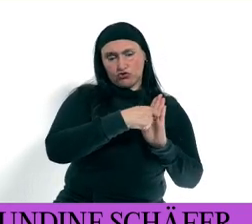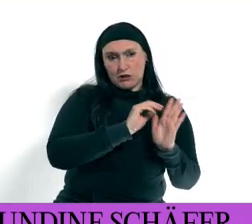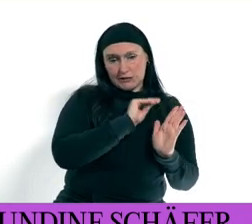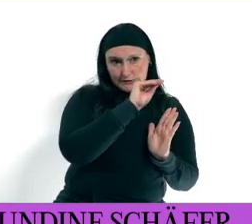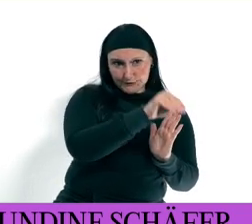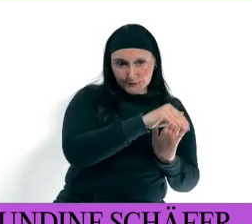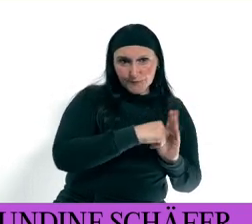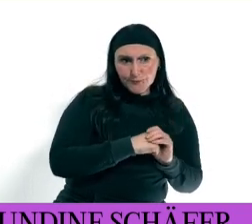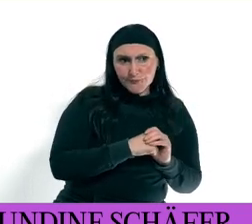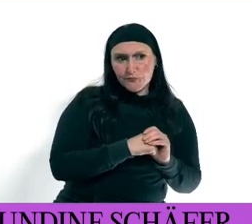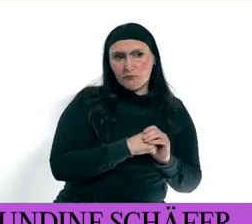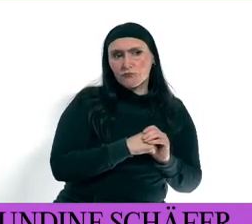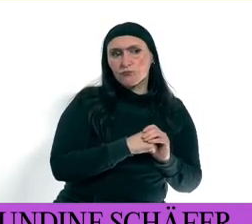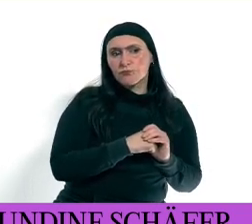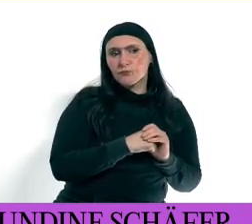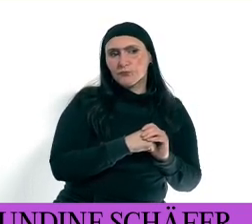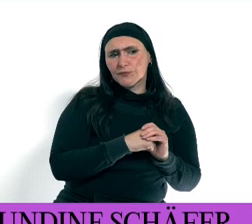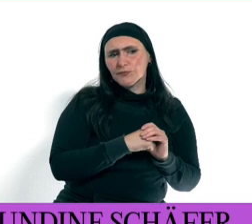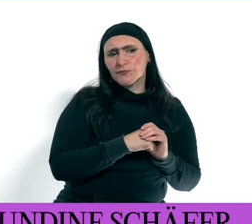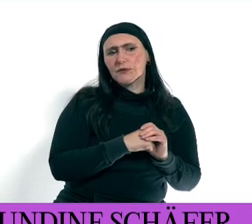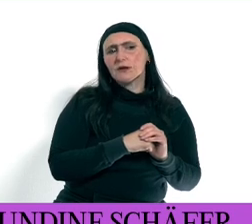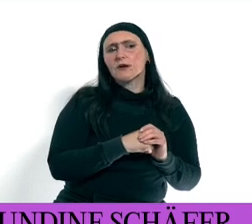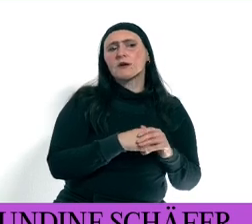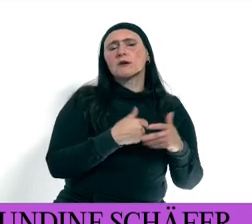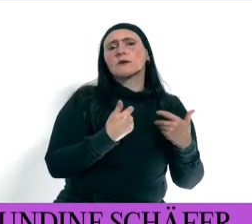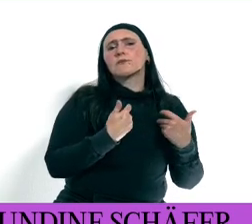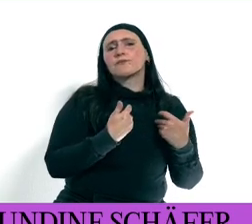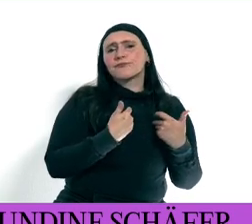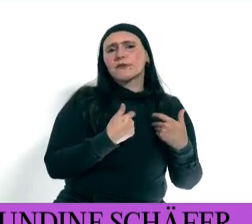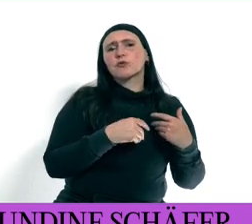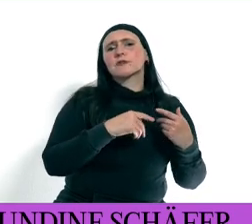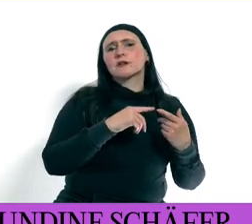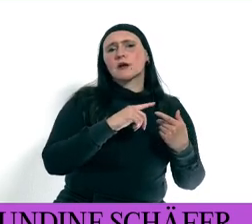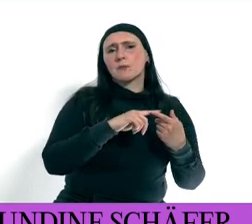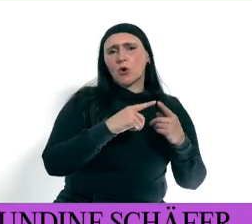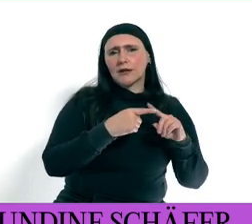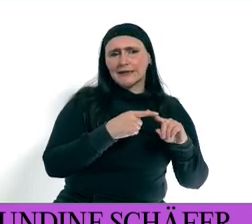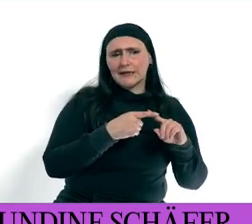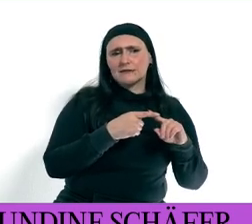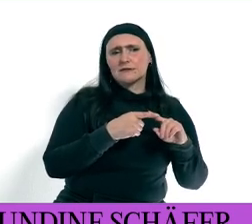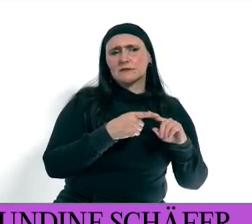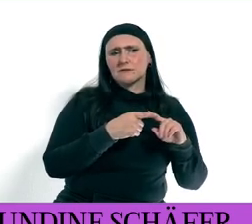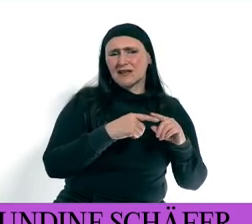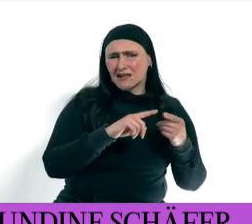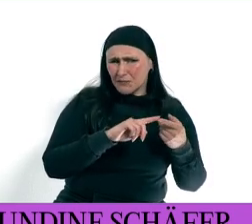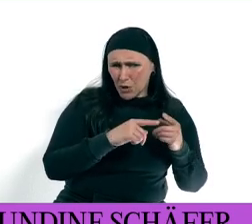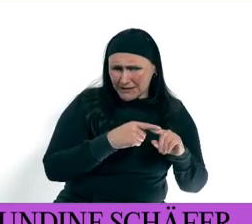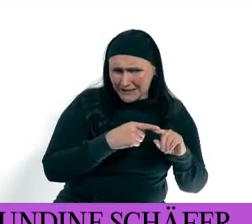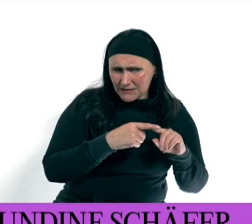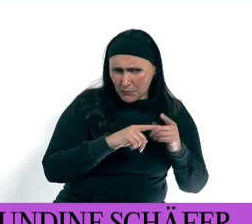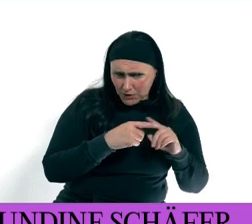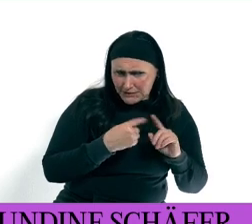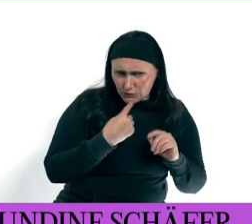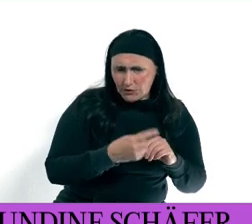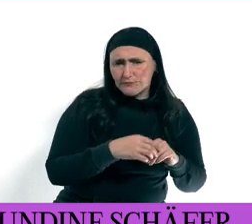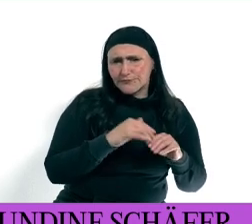we are actually working on food politics. So this is all about food. Food politics, you say? Yeah. Oh, yeah. Yeah, food